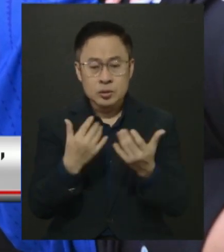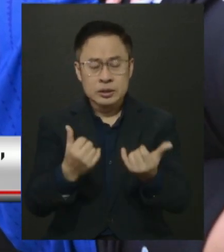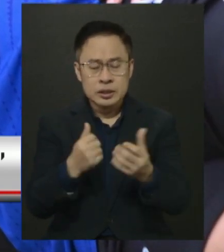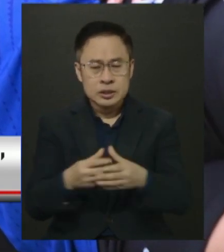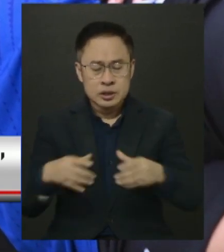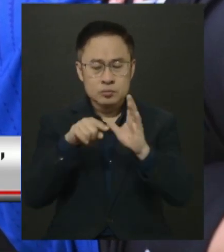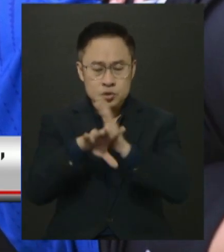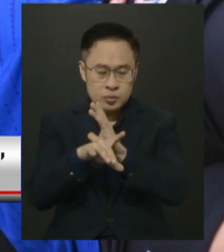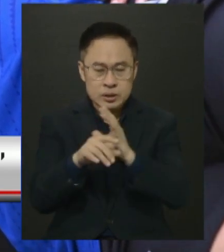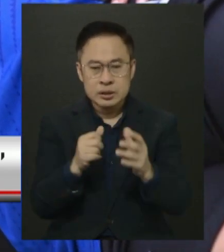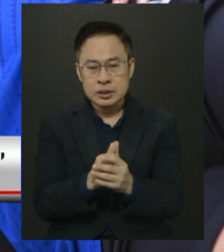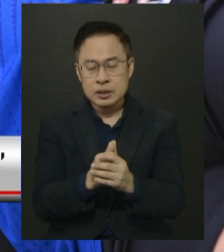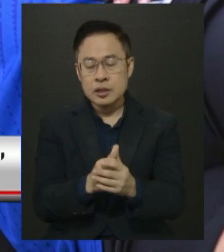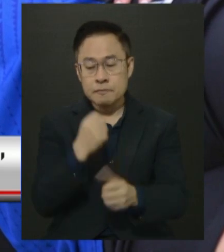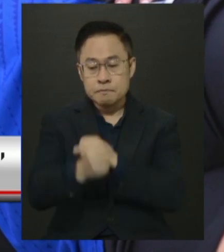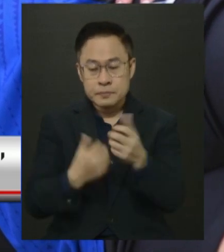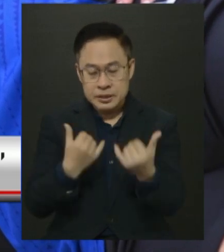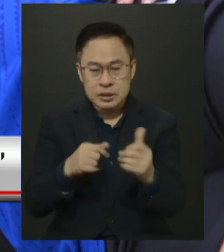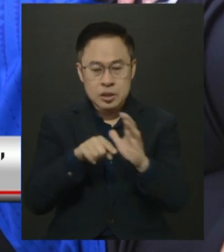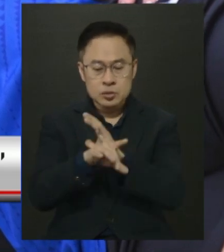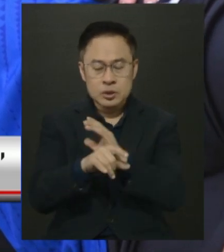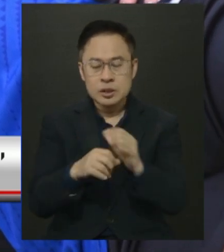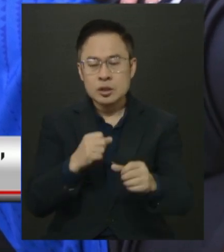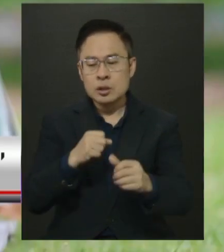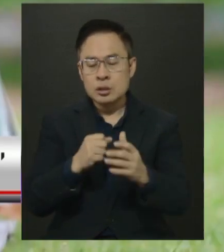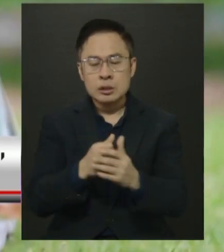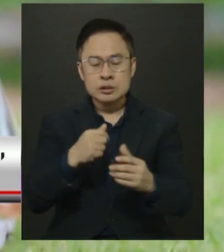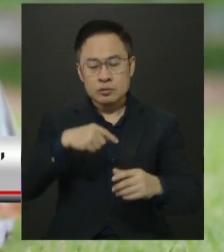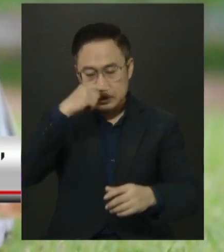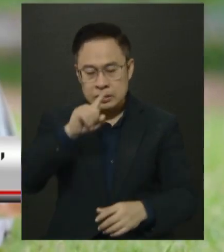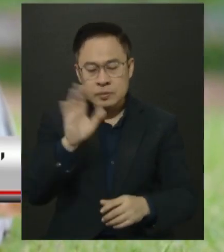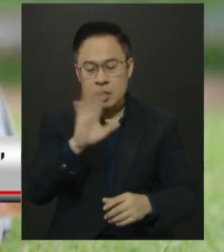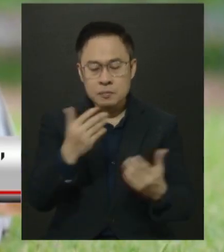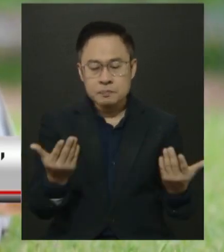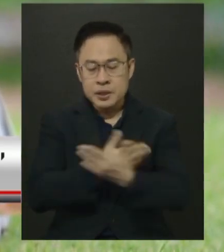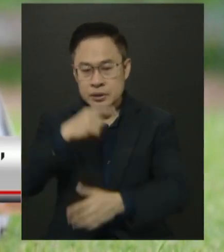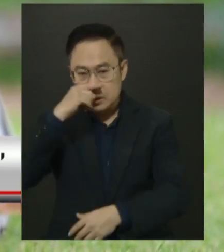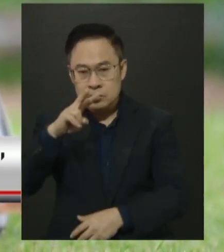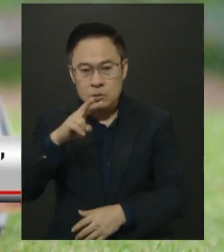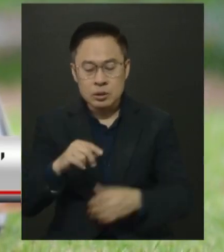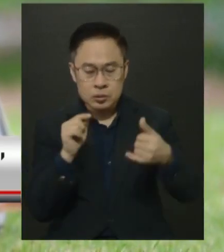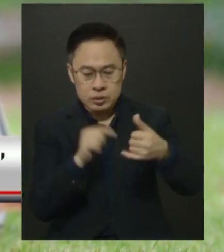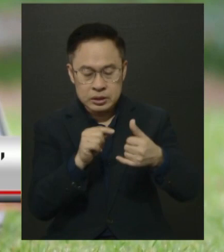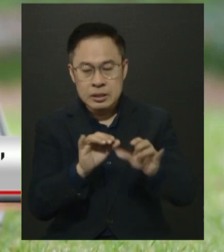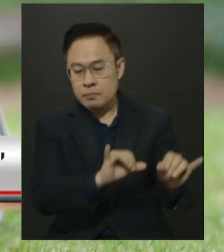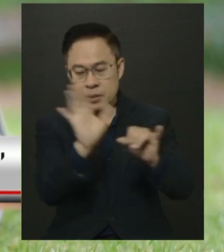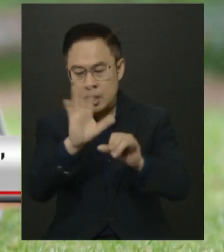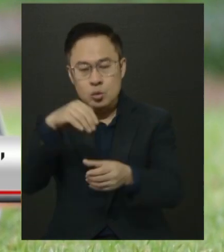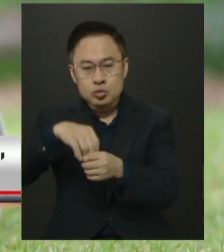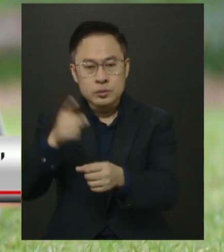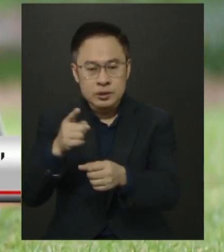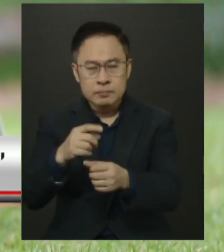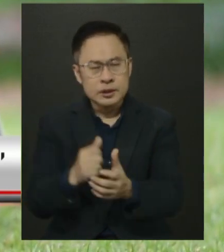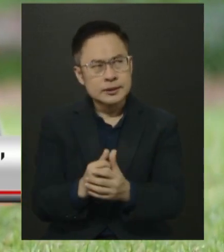นชลบุรีก็เลยบอกว่าชานรงค์เนี่ยดีเกินจะเล่นไทยลีก2ก็เลยเล็งว่าถ้าอยากจะพาชานรงค์เนี่ย